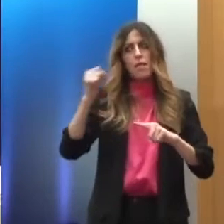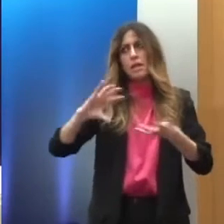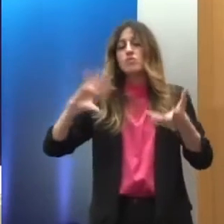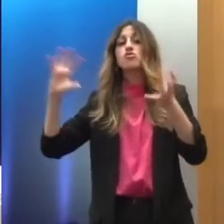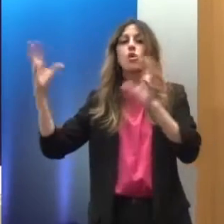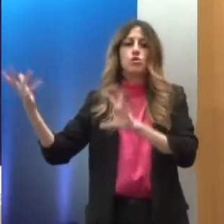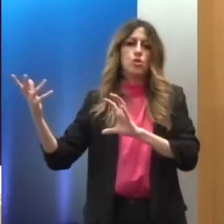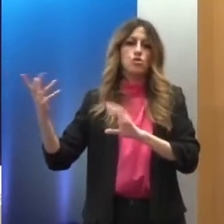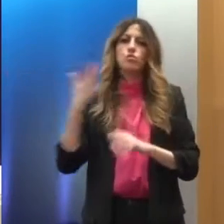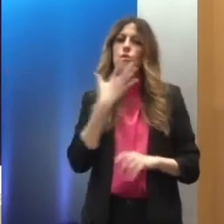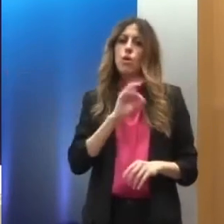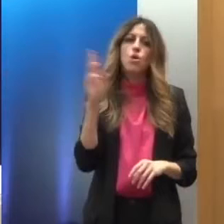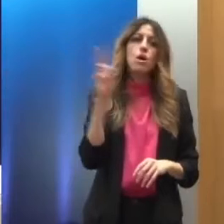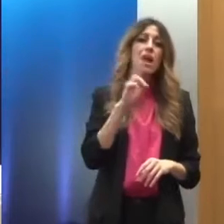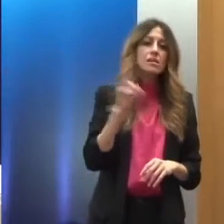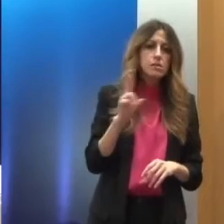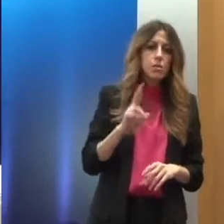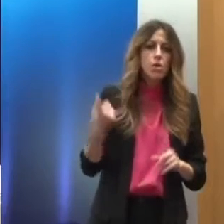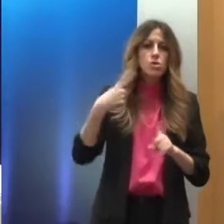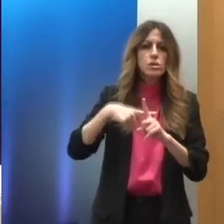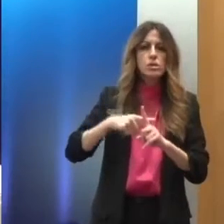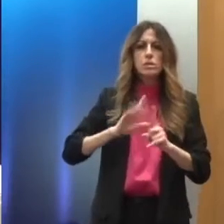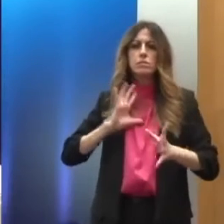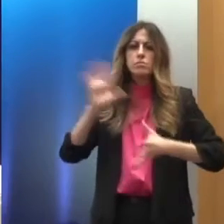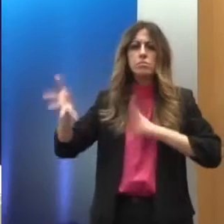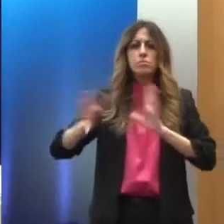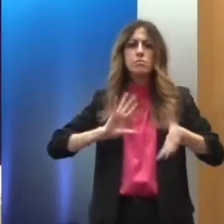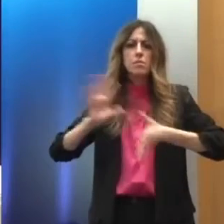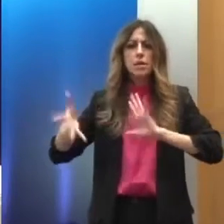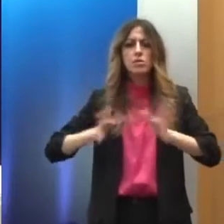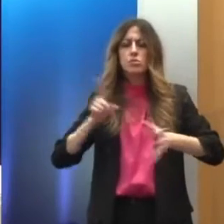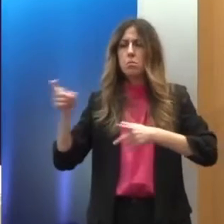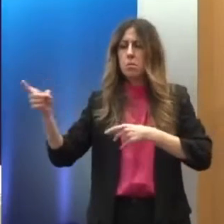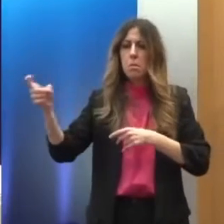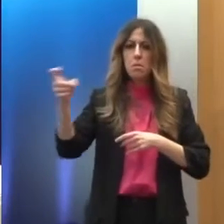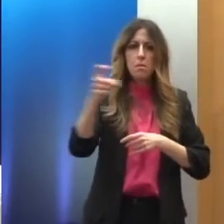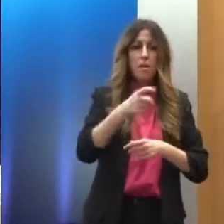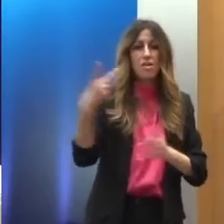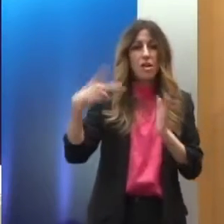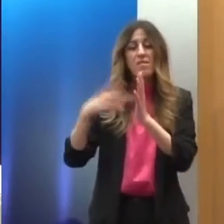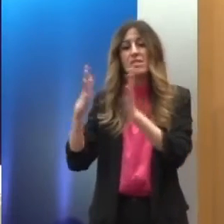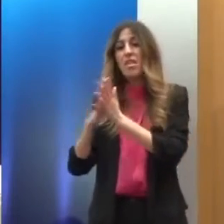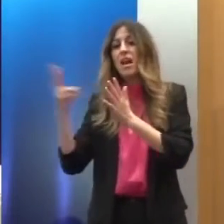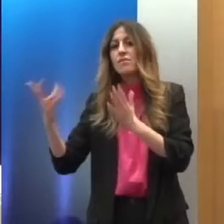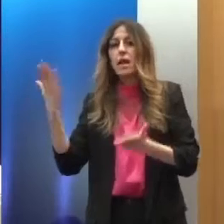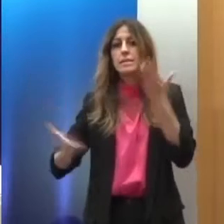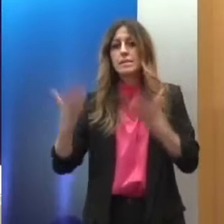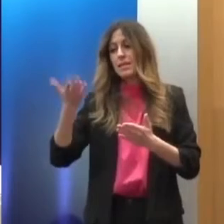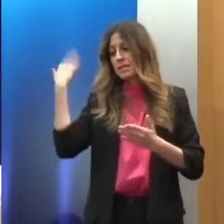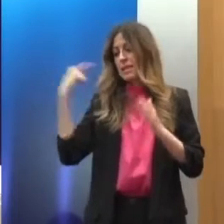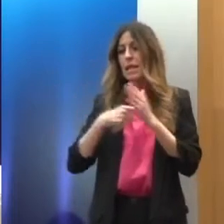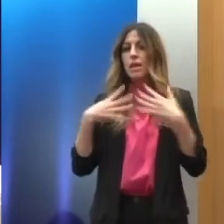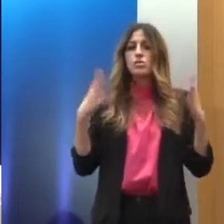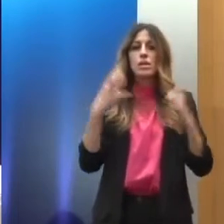και μυσαλλοδοξίας. Η κατάσταση σήμερα, 2017, σε σχέση με το 1994, όταν δημιουργήθηκε η